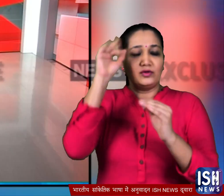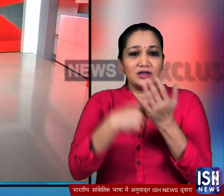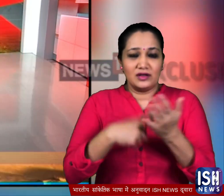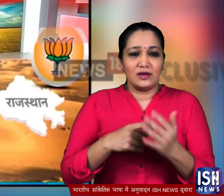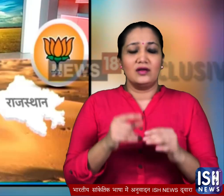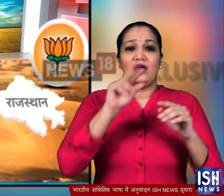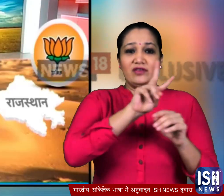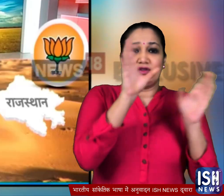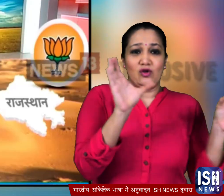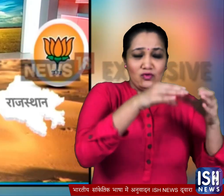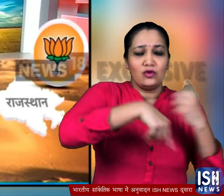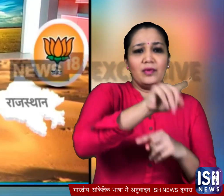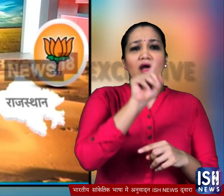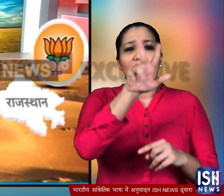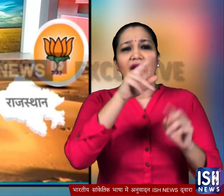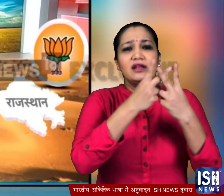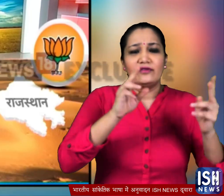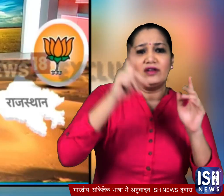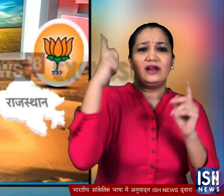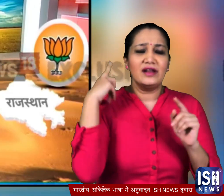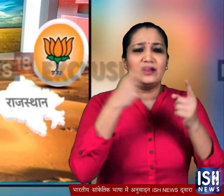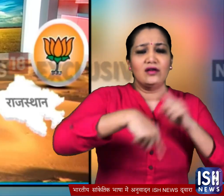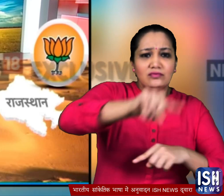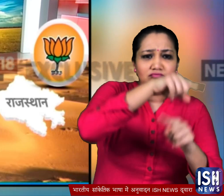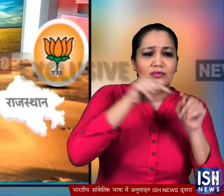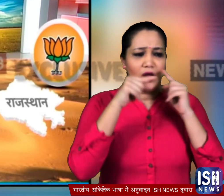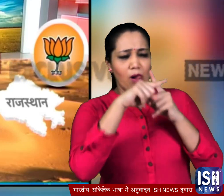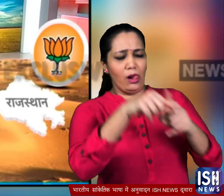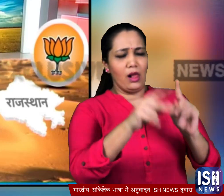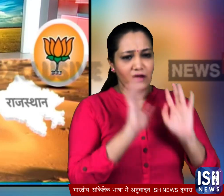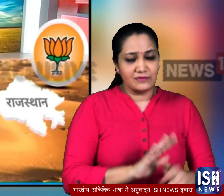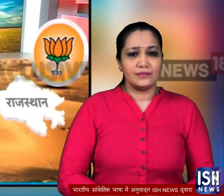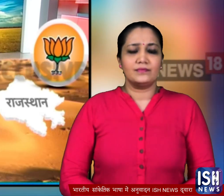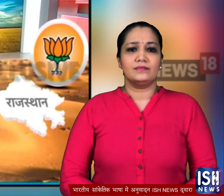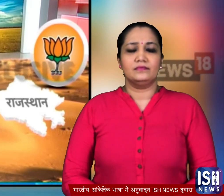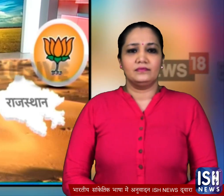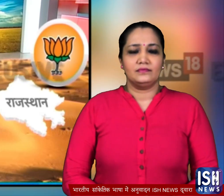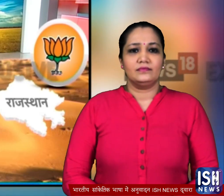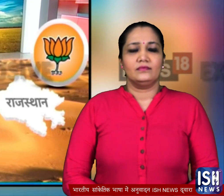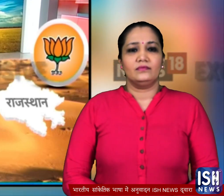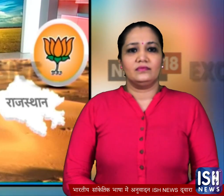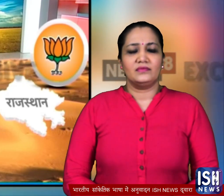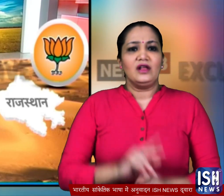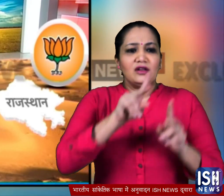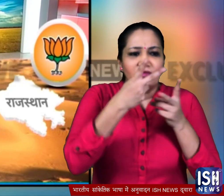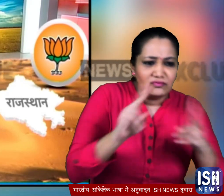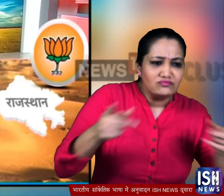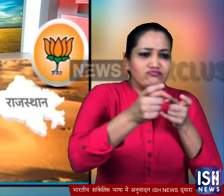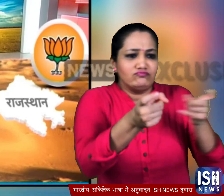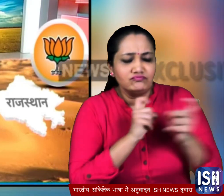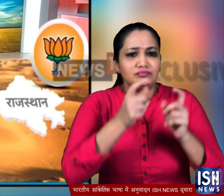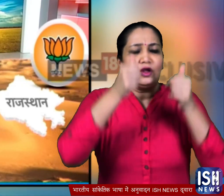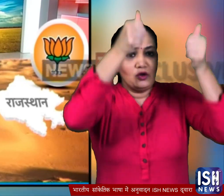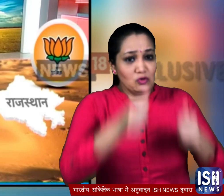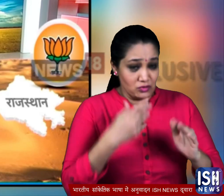कि वसुंधरा गुट के करीब 1.5 दर्जन नेताओं के संगठन के रडार पर होने की चर्चा है और पता चला है कि उन्हें अनुशासनात्मक कार्रवाई का